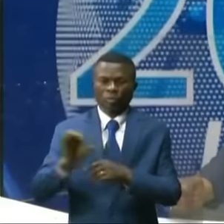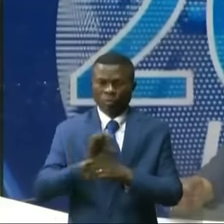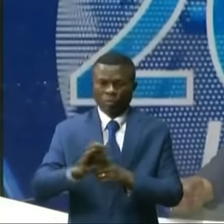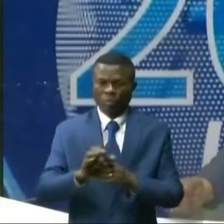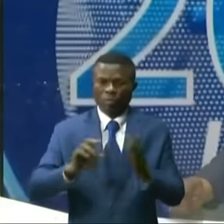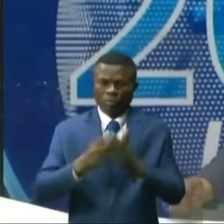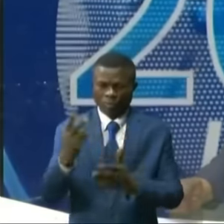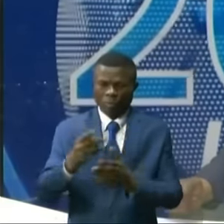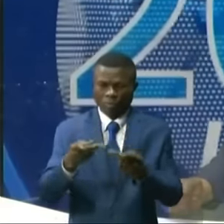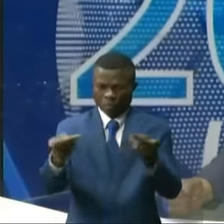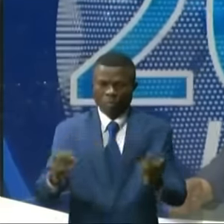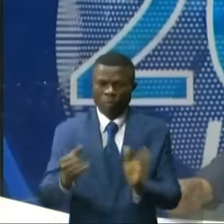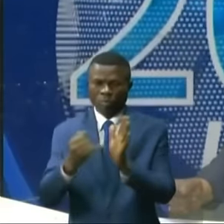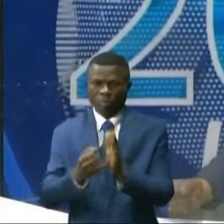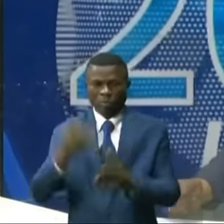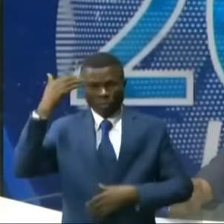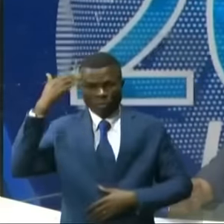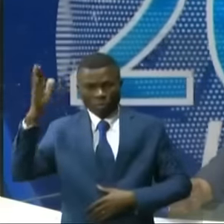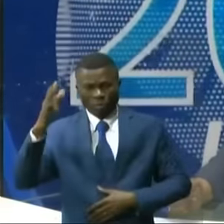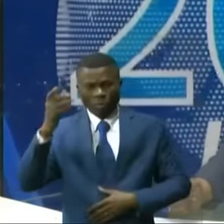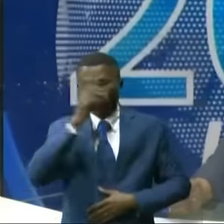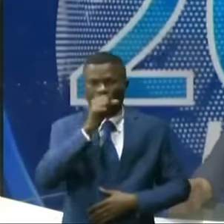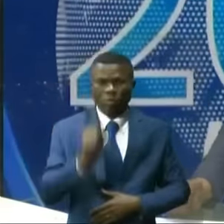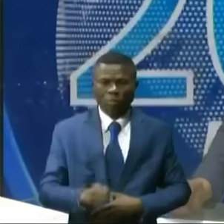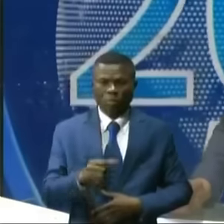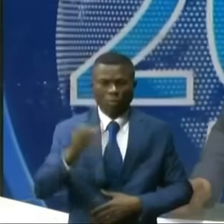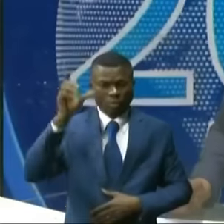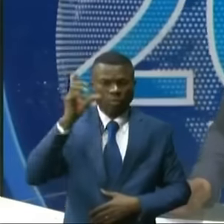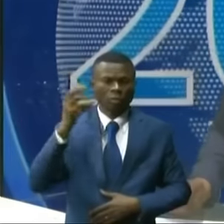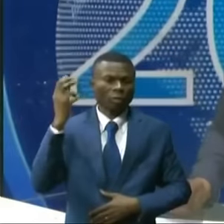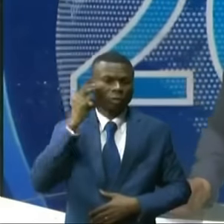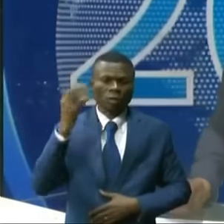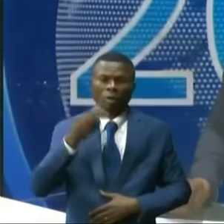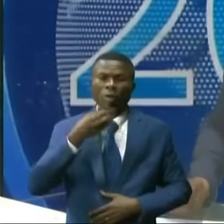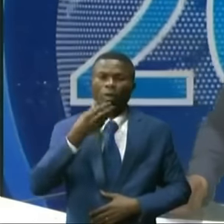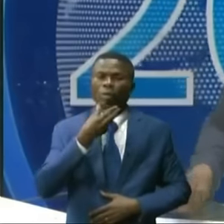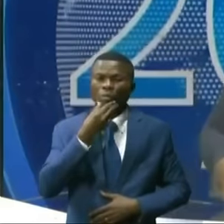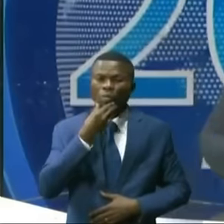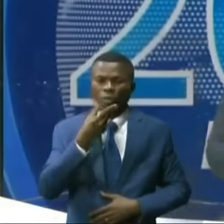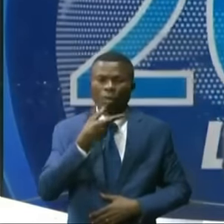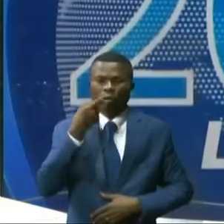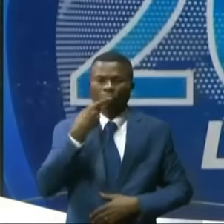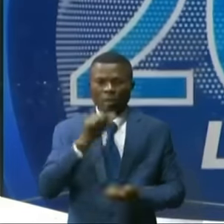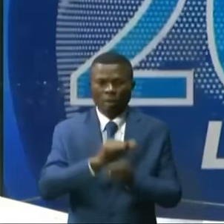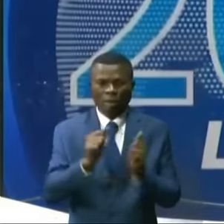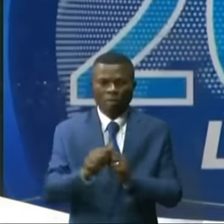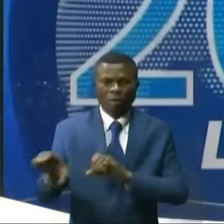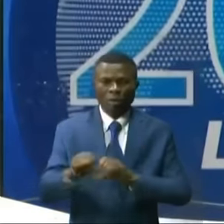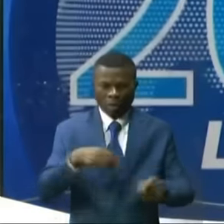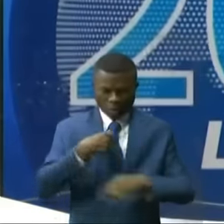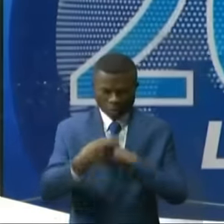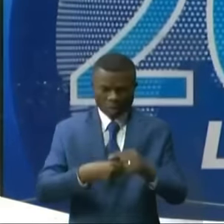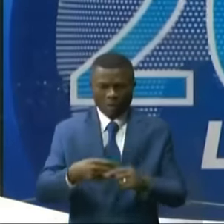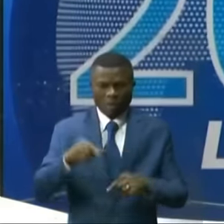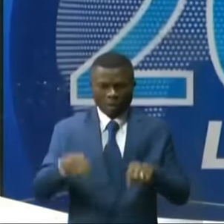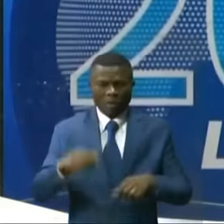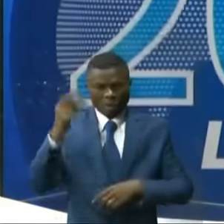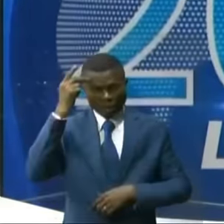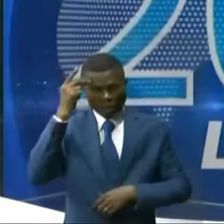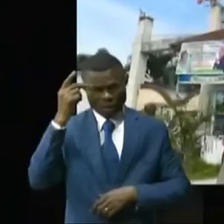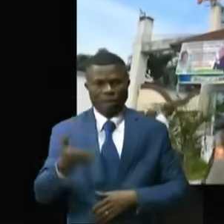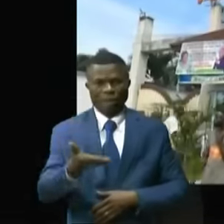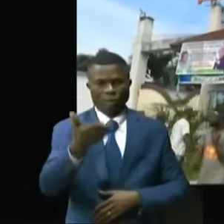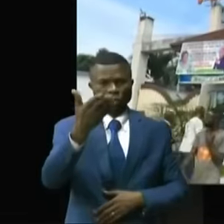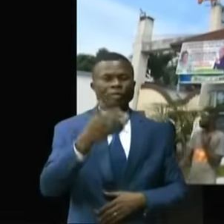sur six sites dans bandaka k sengagembouiwily atunakov revient sur la cérémonie de lancement à